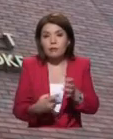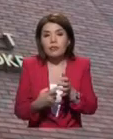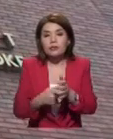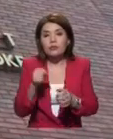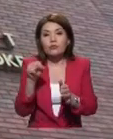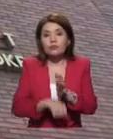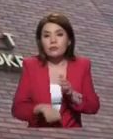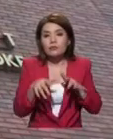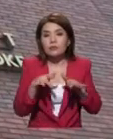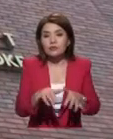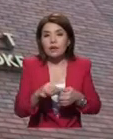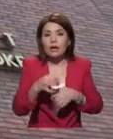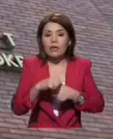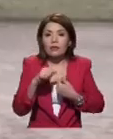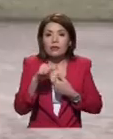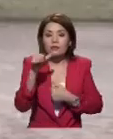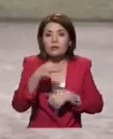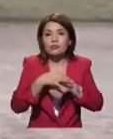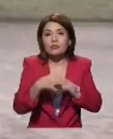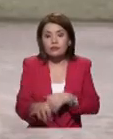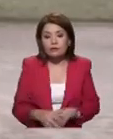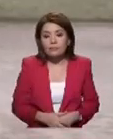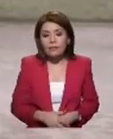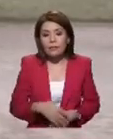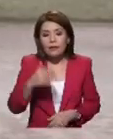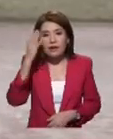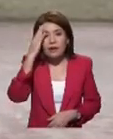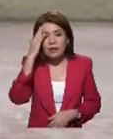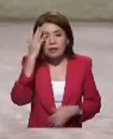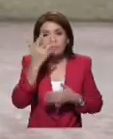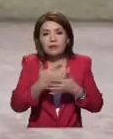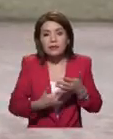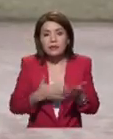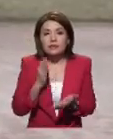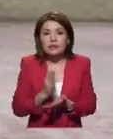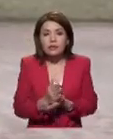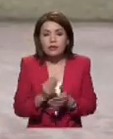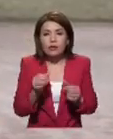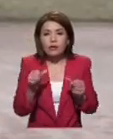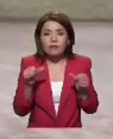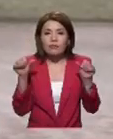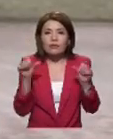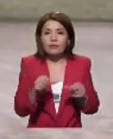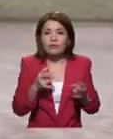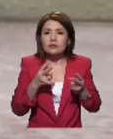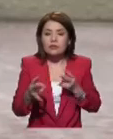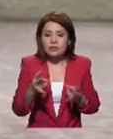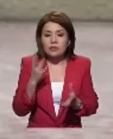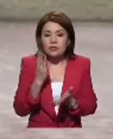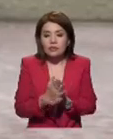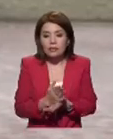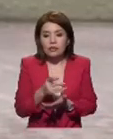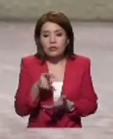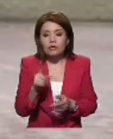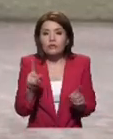«Убийство, совершенное с особой жестокостью». В голове несколько есть глубоких пробоин. Чем это было